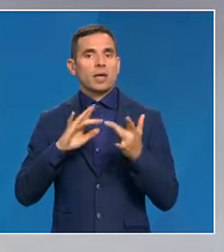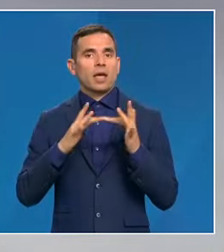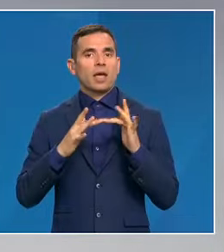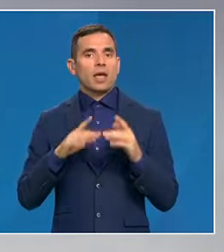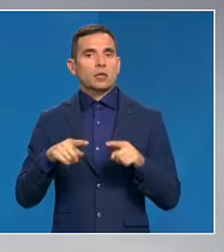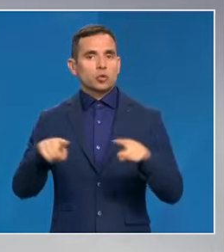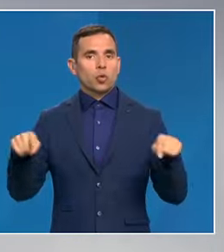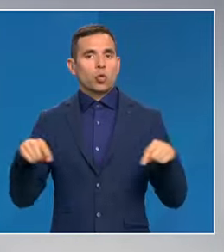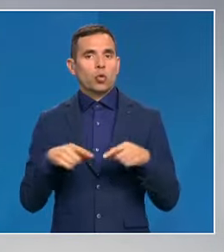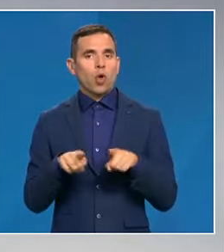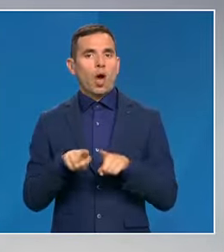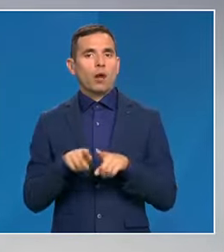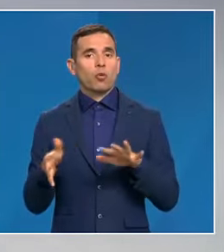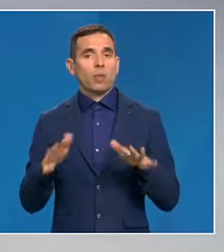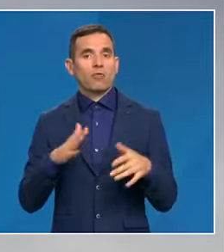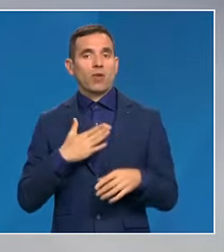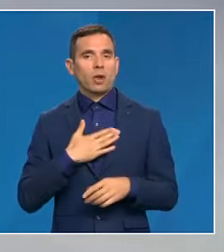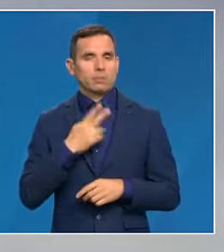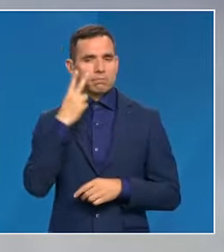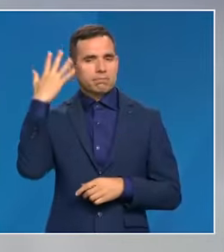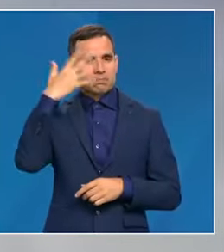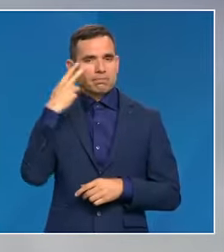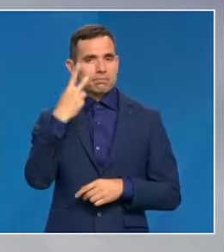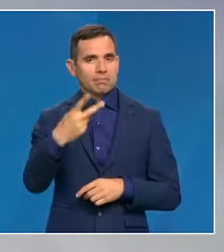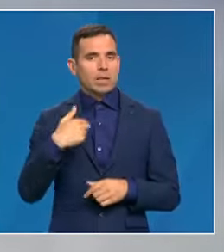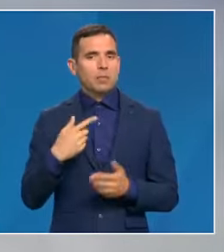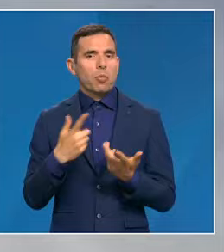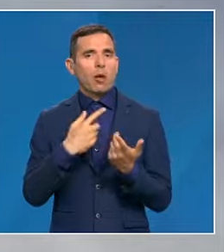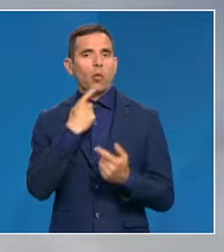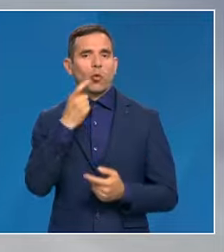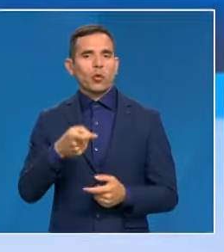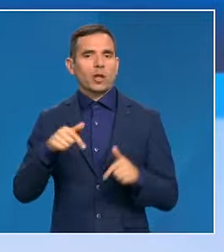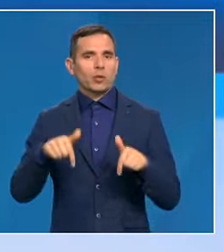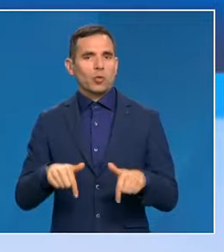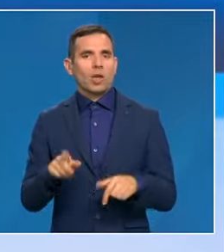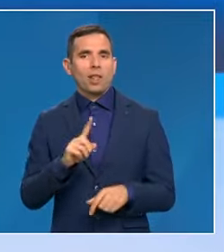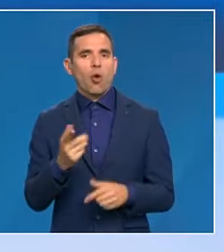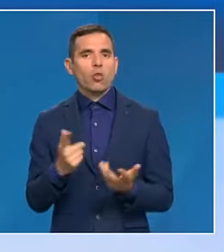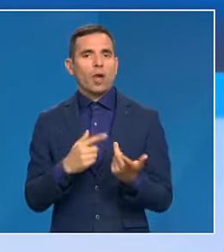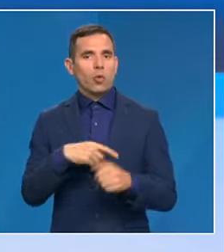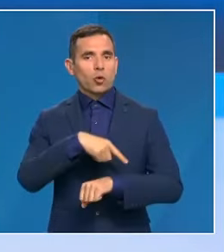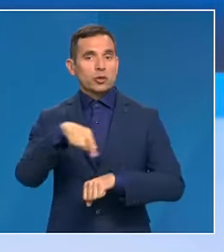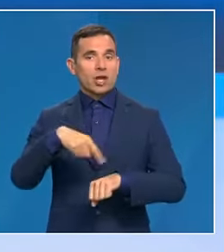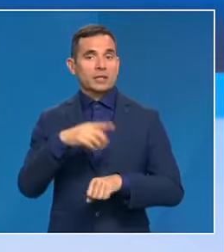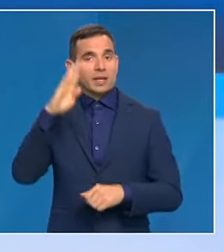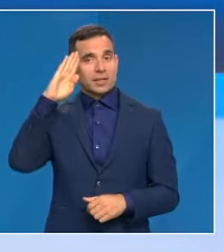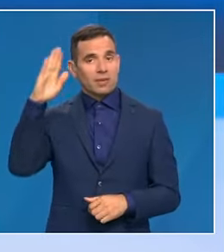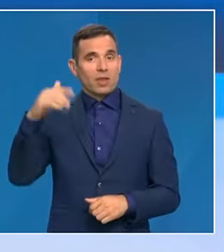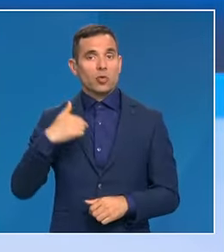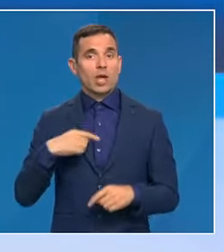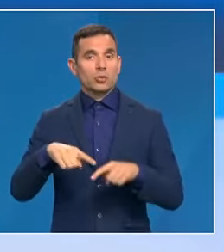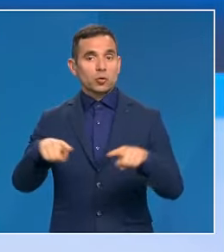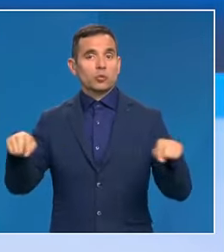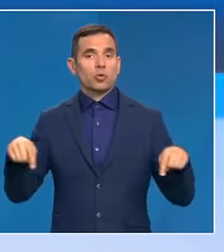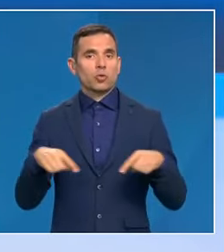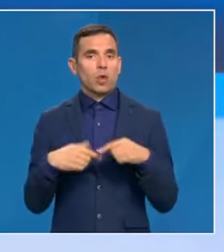здравей! Както обикновено имам дежавю, че съм тук от няколко години, а не от няколко часа. Здравейте от нашето студио, в